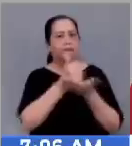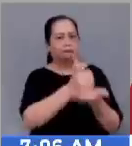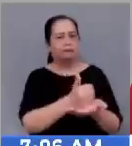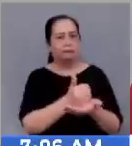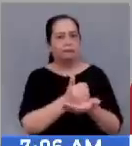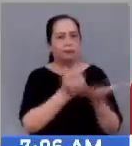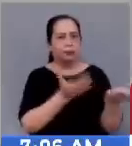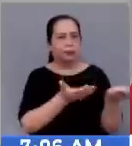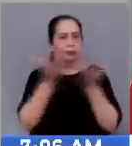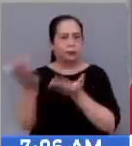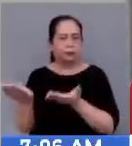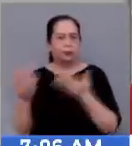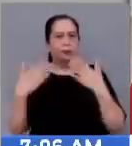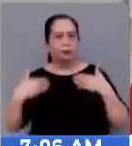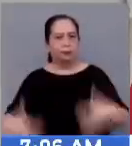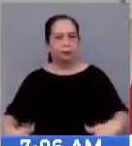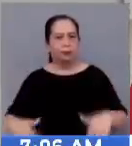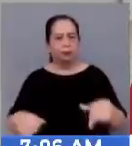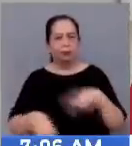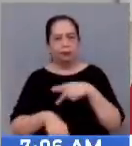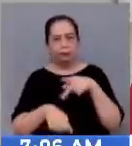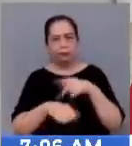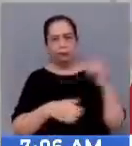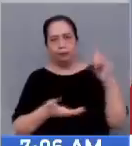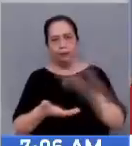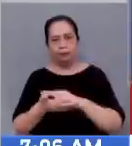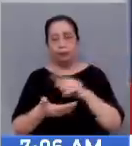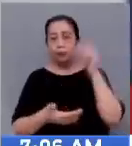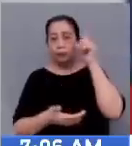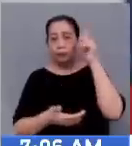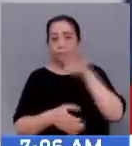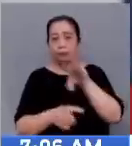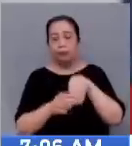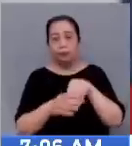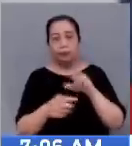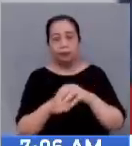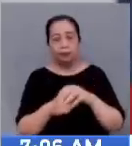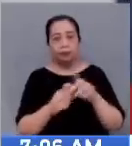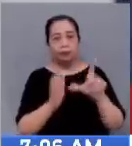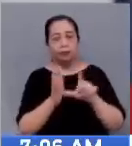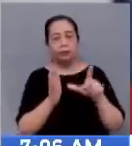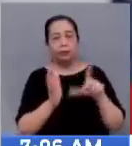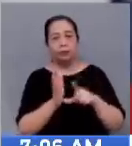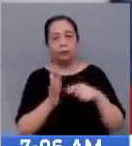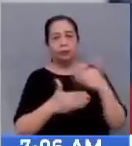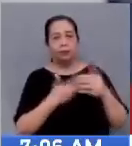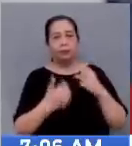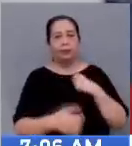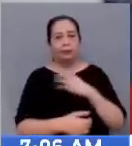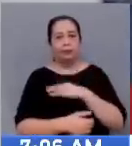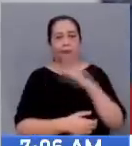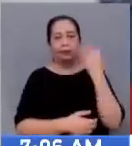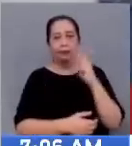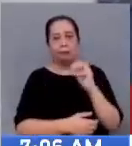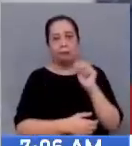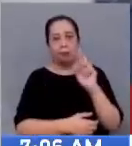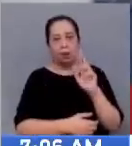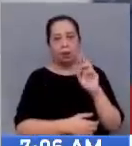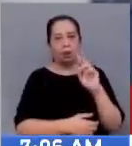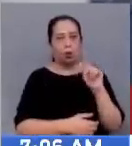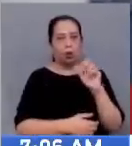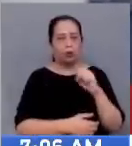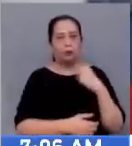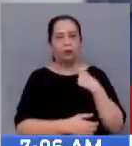labi ng biktima sa Pilipinas. Si Lilo ay dating kabilang sa legislative staff ni na dating Senador Mar Rojas at Senadora Leila De